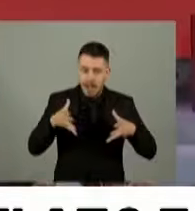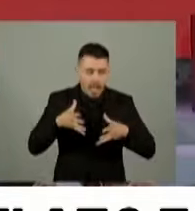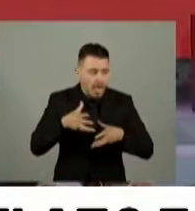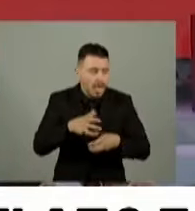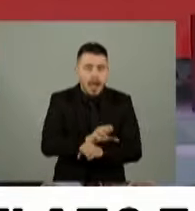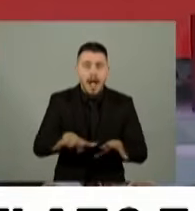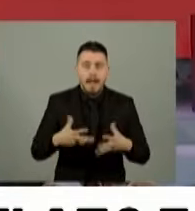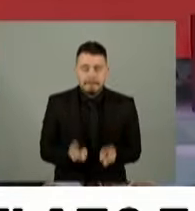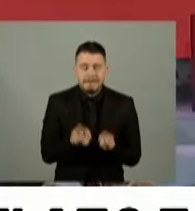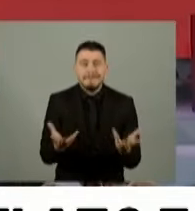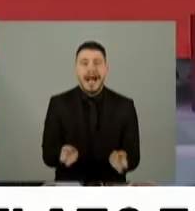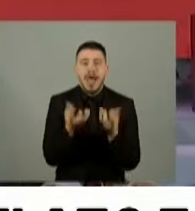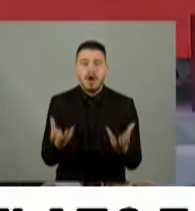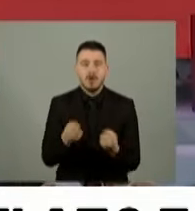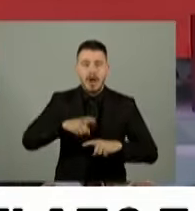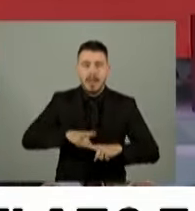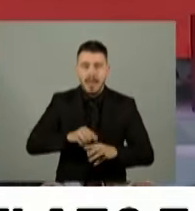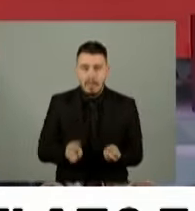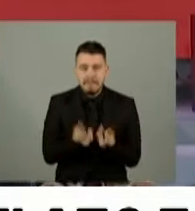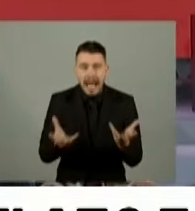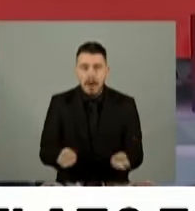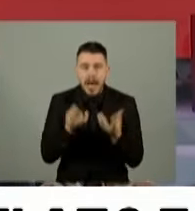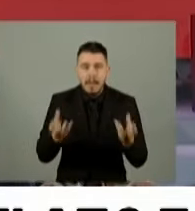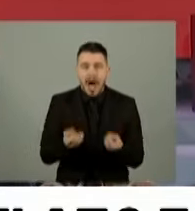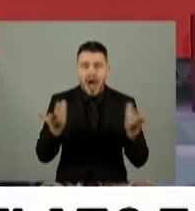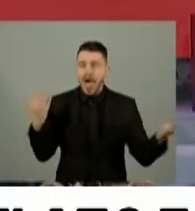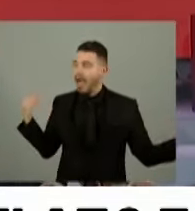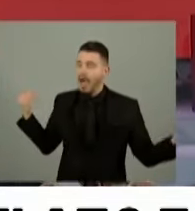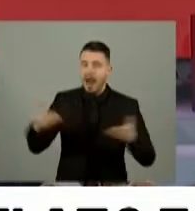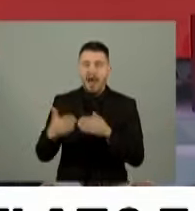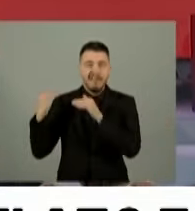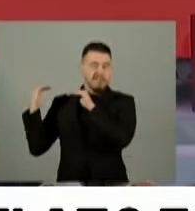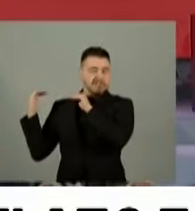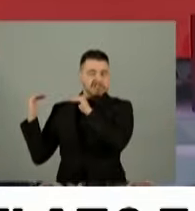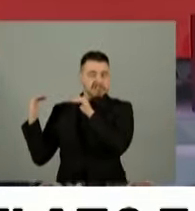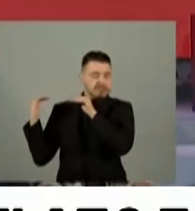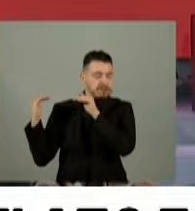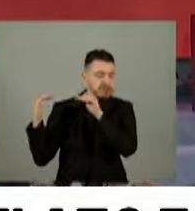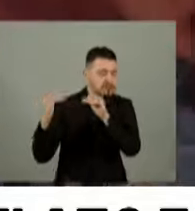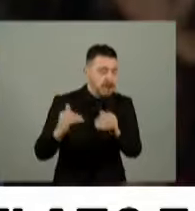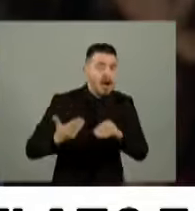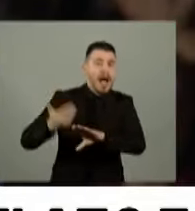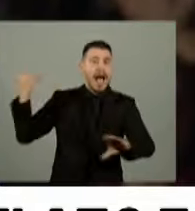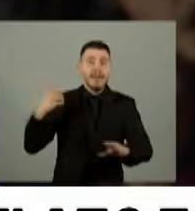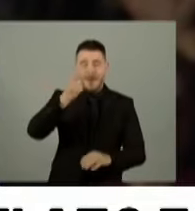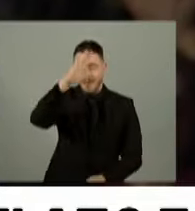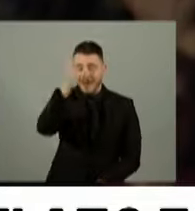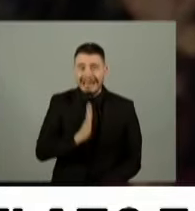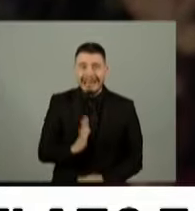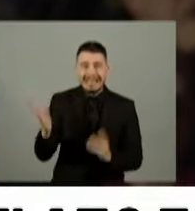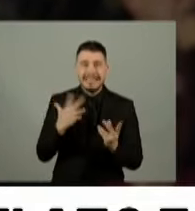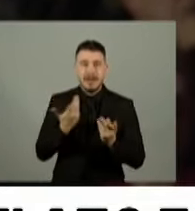στιγμή εμφανίζεται να είναι ο κύριος Ανδρουλάκης και το ΠΑΣΟΚ. Στη συνέχεια θα περάσουμε στα του ΠΑΣΟΚ της κεντροαριστεράς. Γιατί φαίνεται να μην μπορεί γενικότερα να